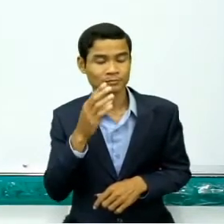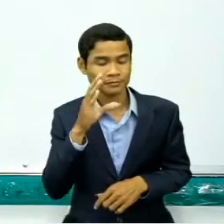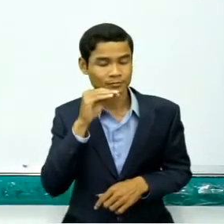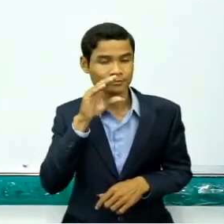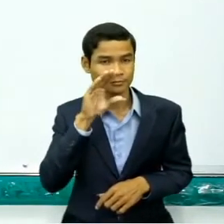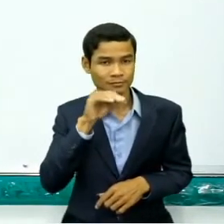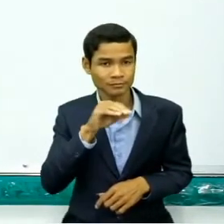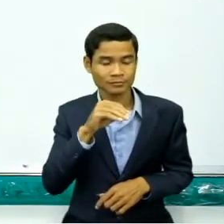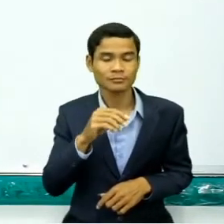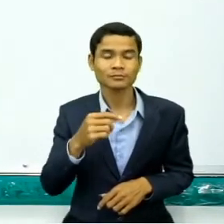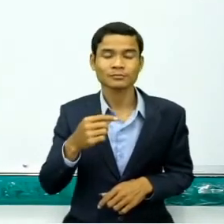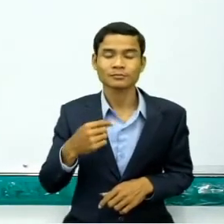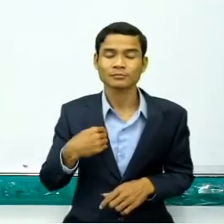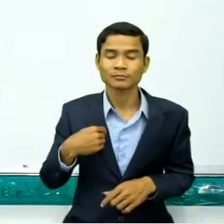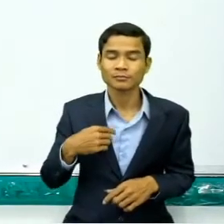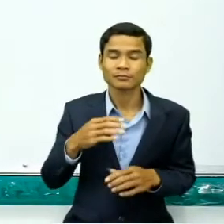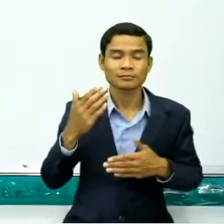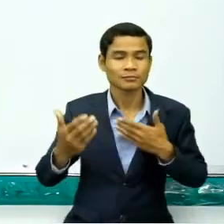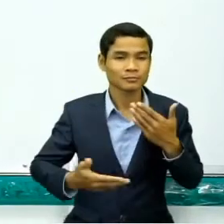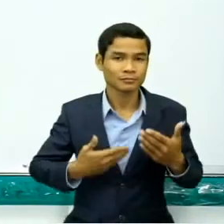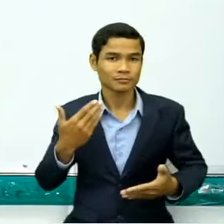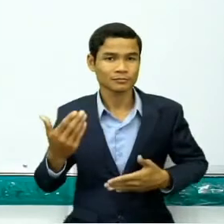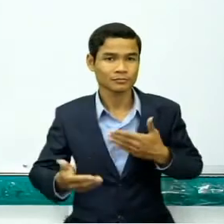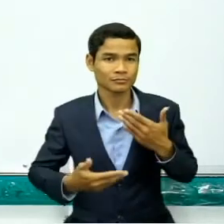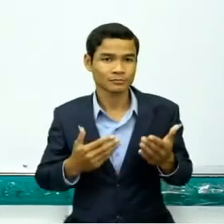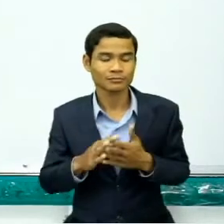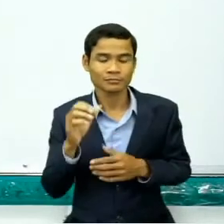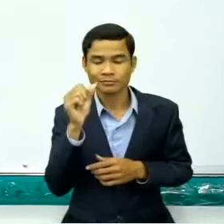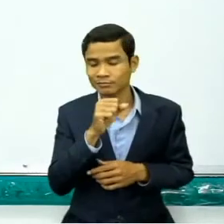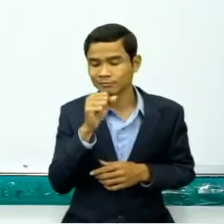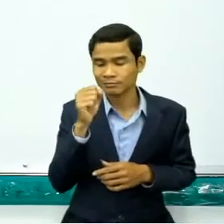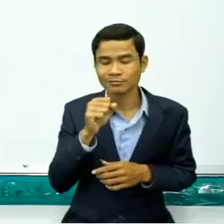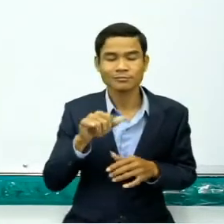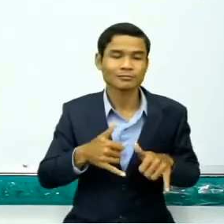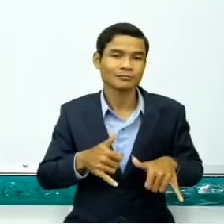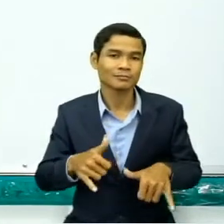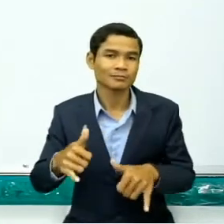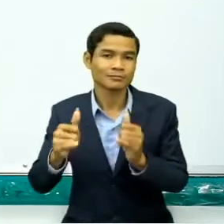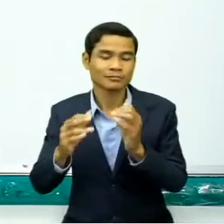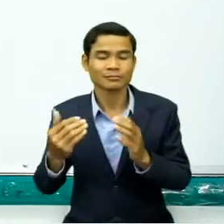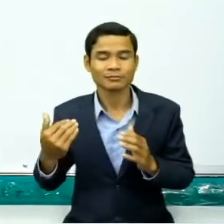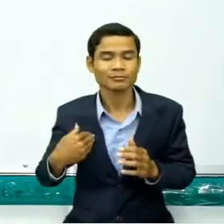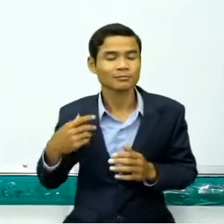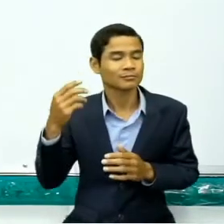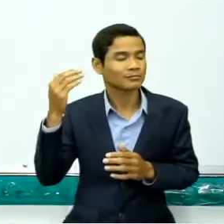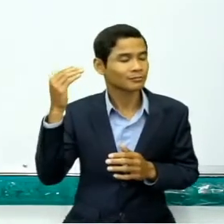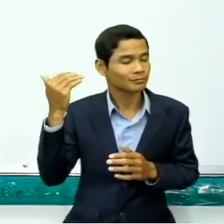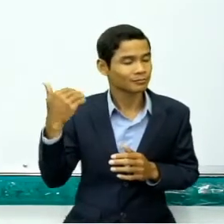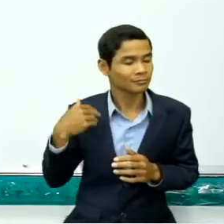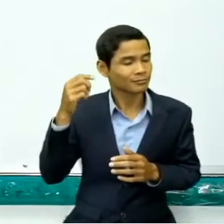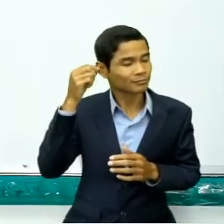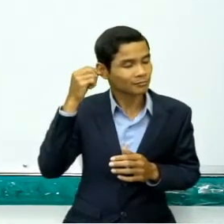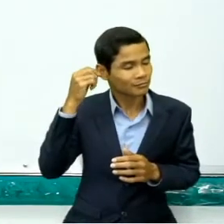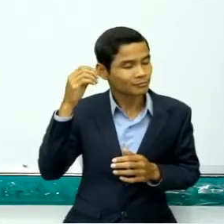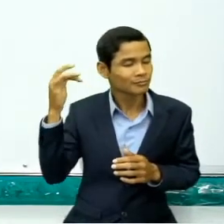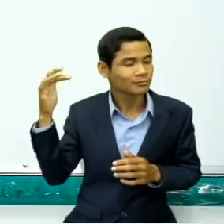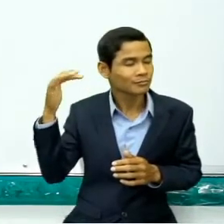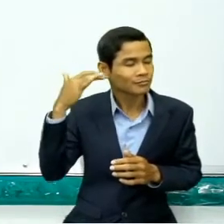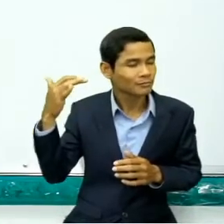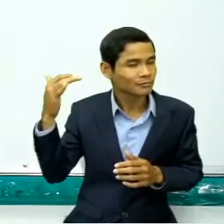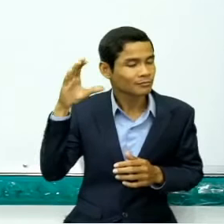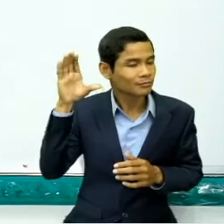dê ba xăm bài chất nhom chỉ riêng lên miên trò chia đáp xô xâm